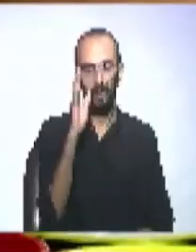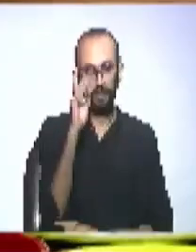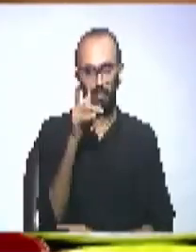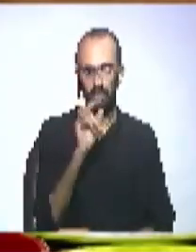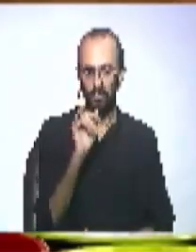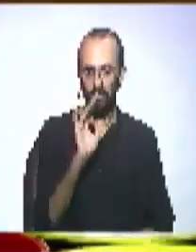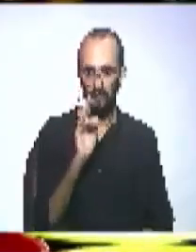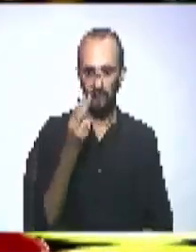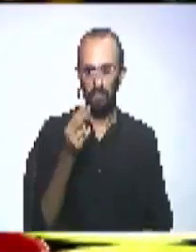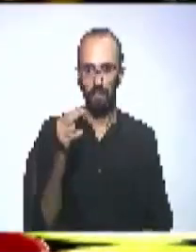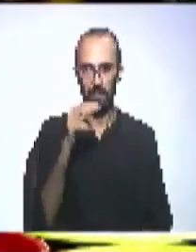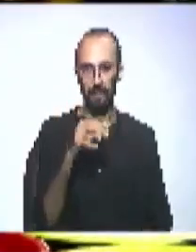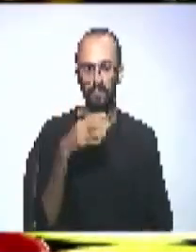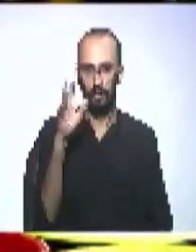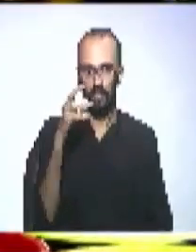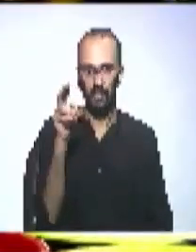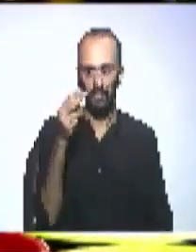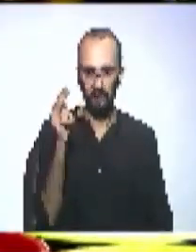ورق لورا مطحون